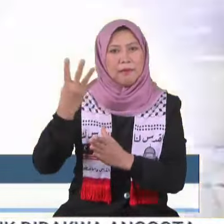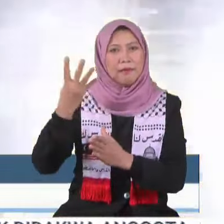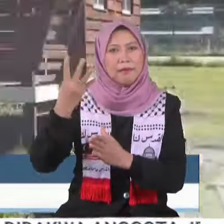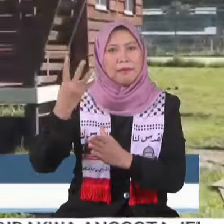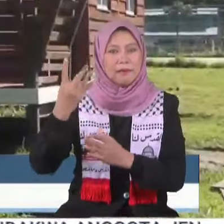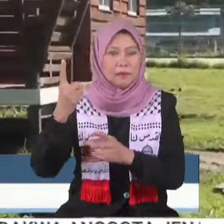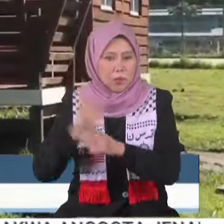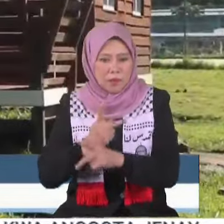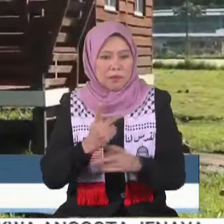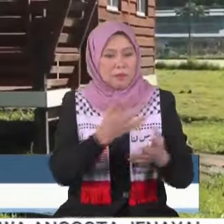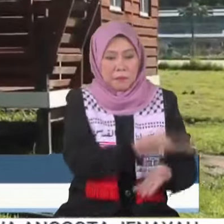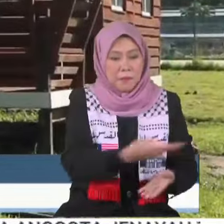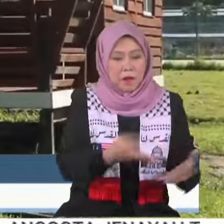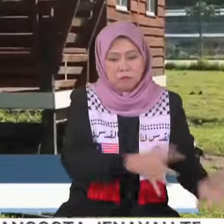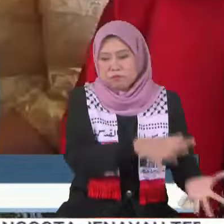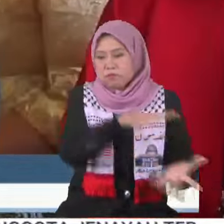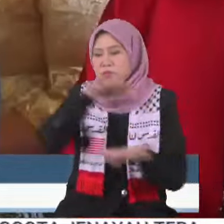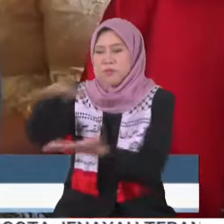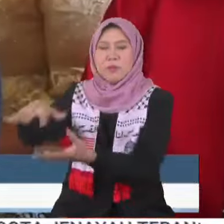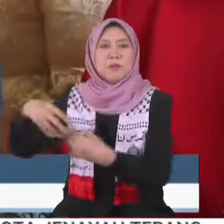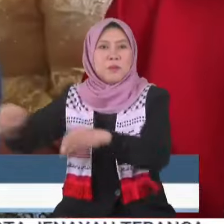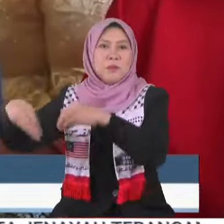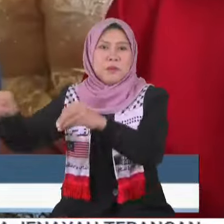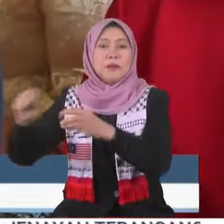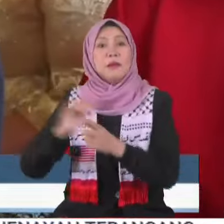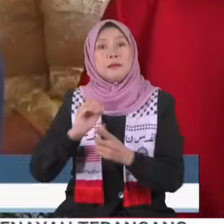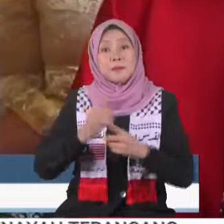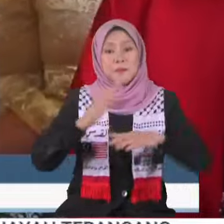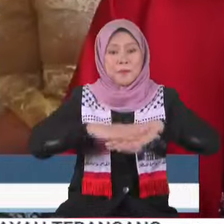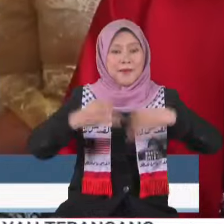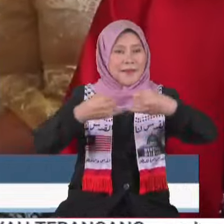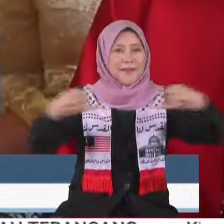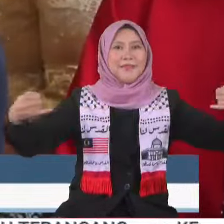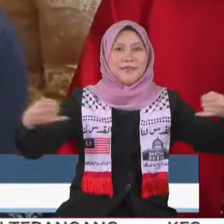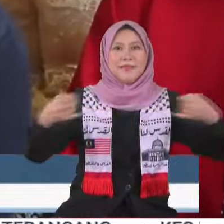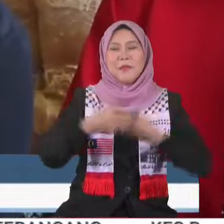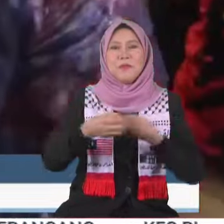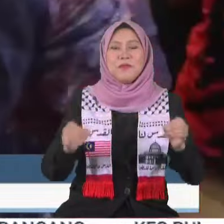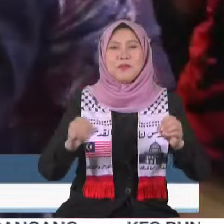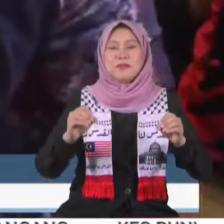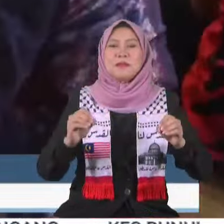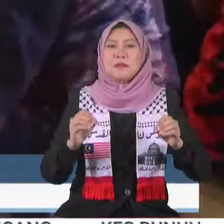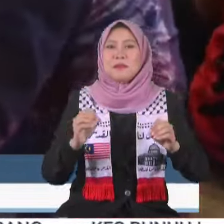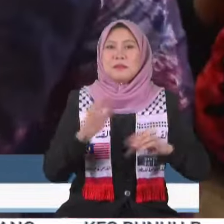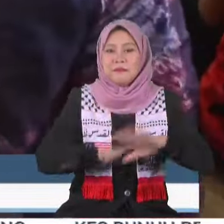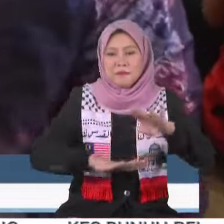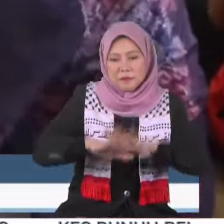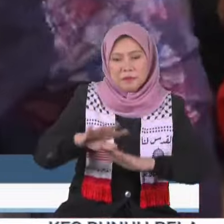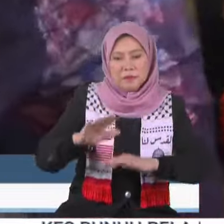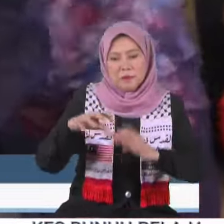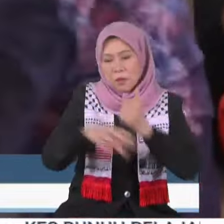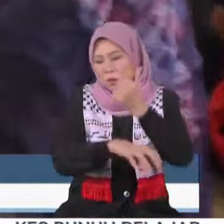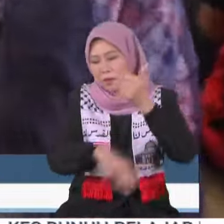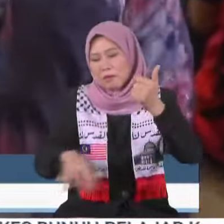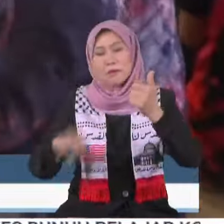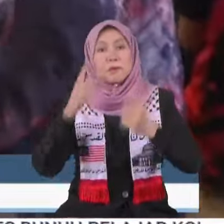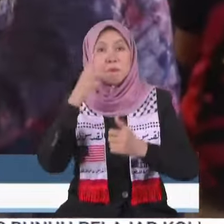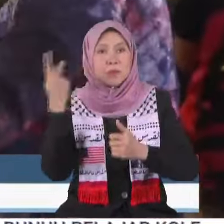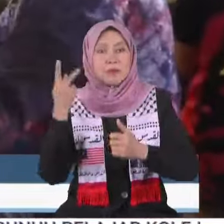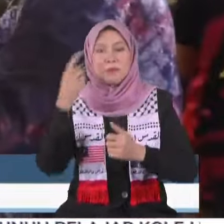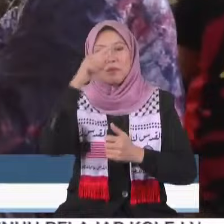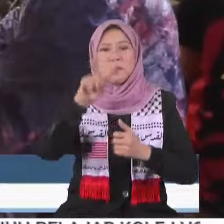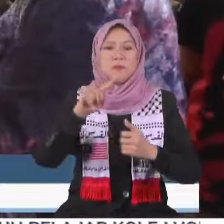Malaysia juga membantu mempromosi menerusi platform dalam talian dengan pejabat Kraft Tangan Malaysia Cawangan Sarawak di Kuching sebagai hub pengumpulan